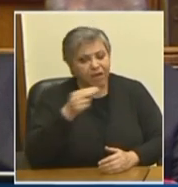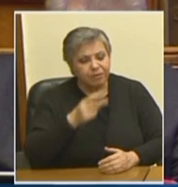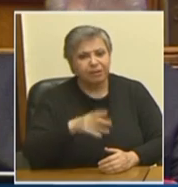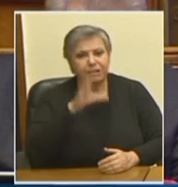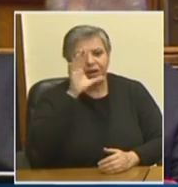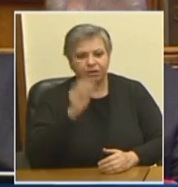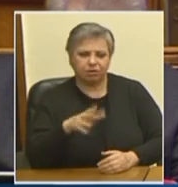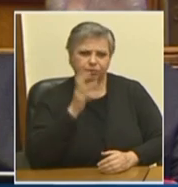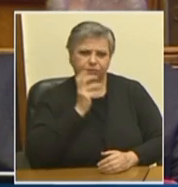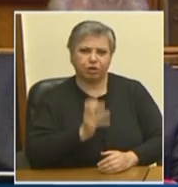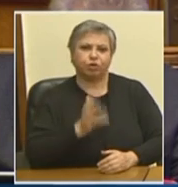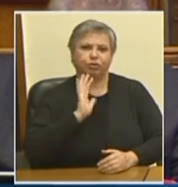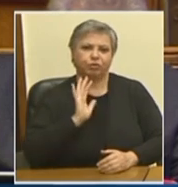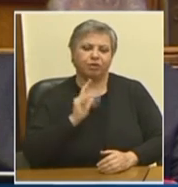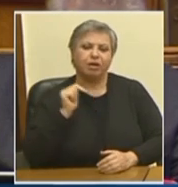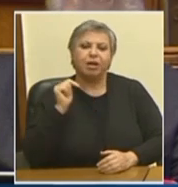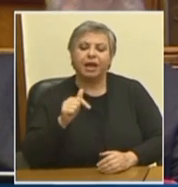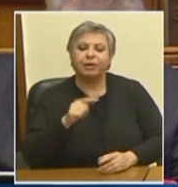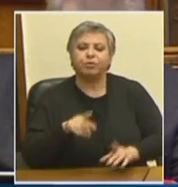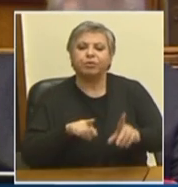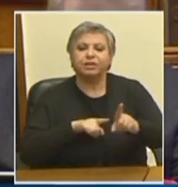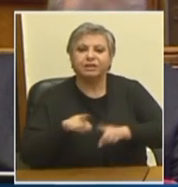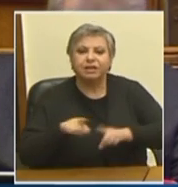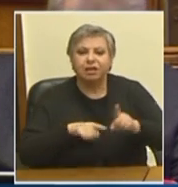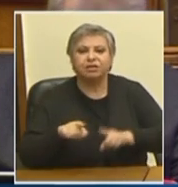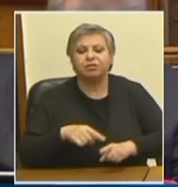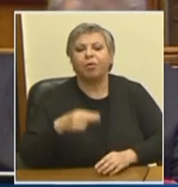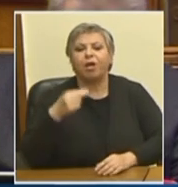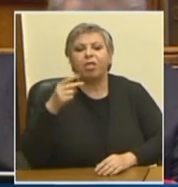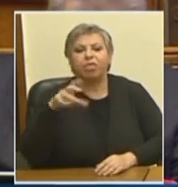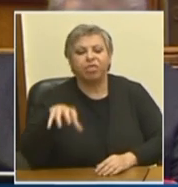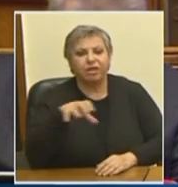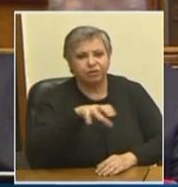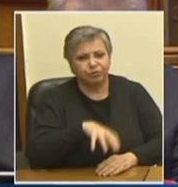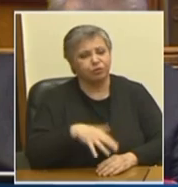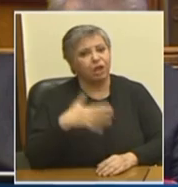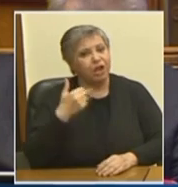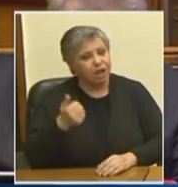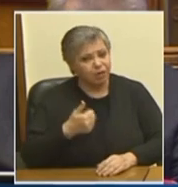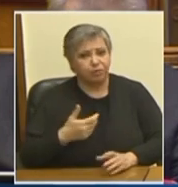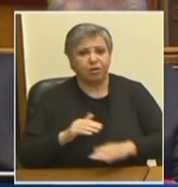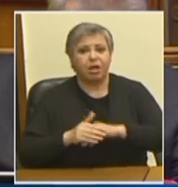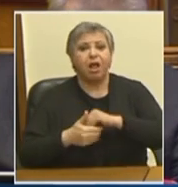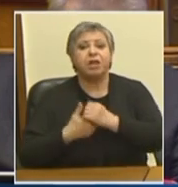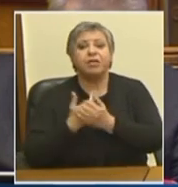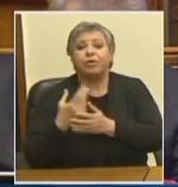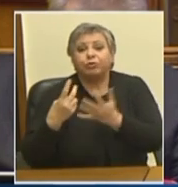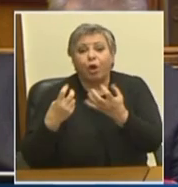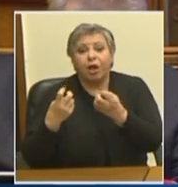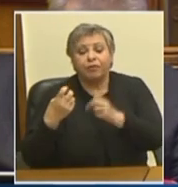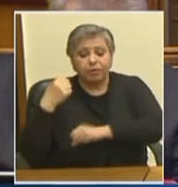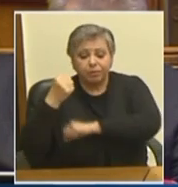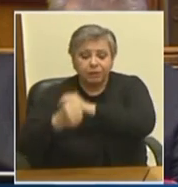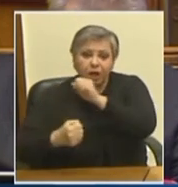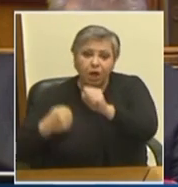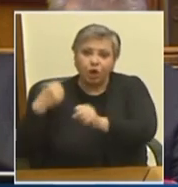θεσμικό περιεχόμενο και με θέματα που απασχολούν την πολιτεία και την Εκκλησία πάνω από 70 χρόνια.